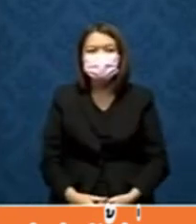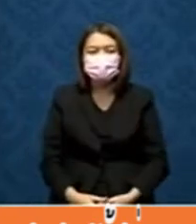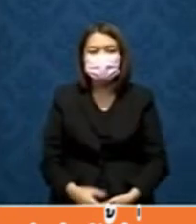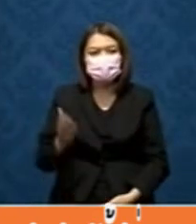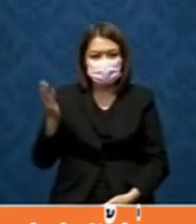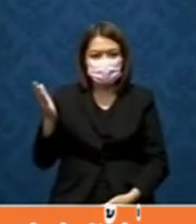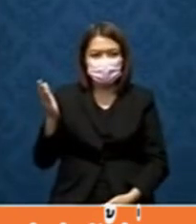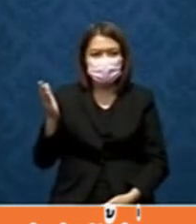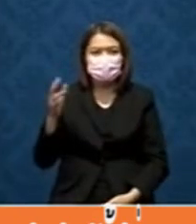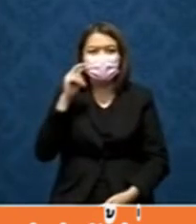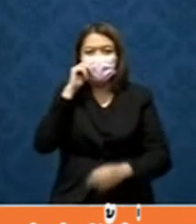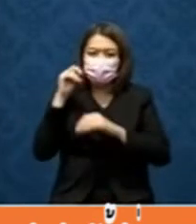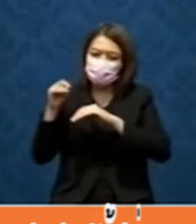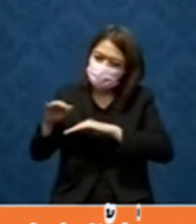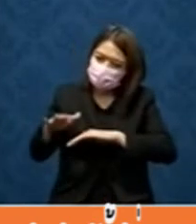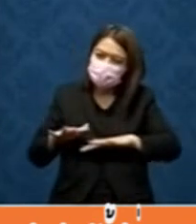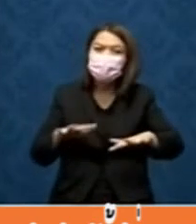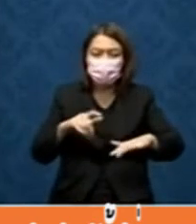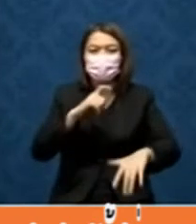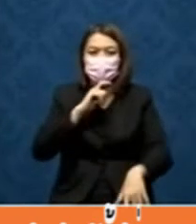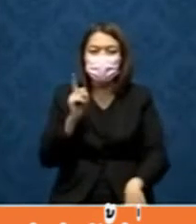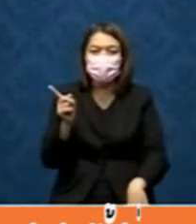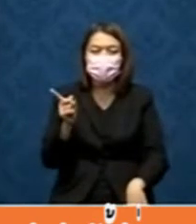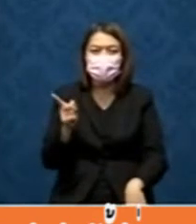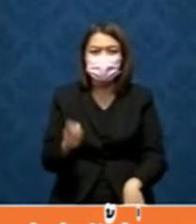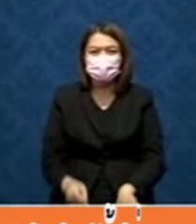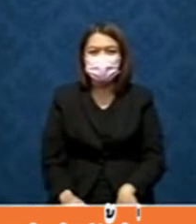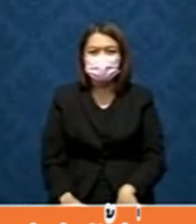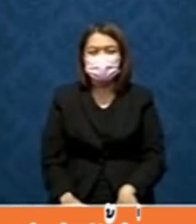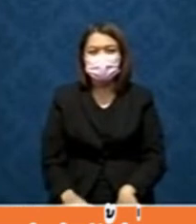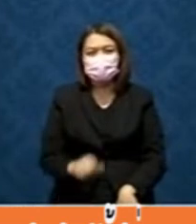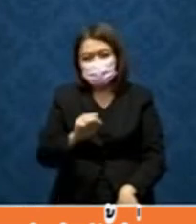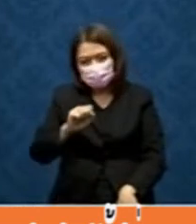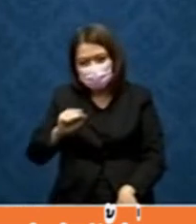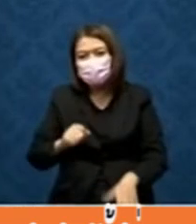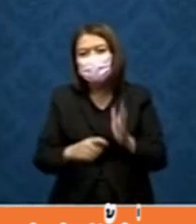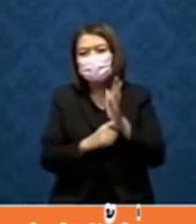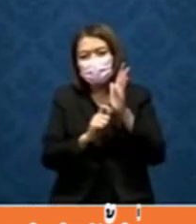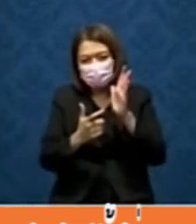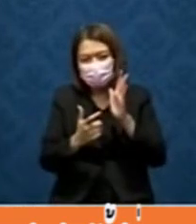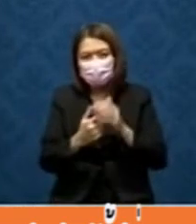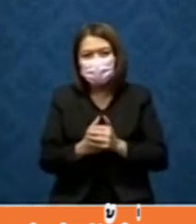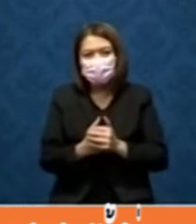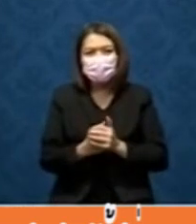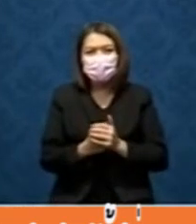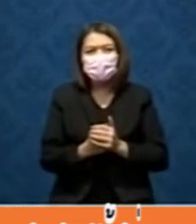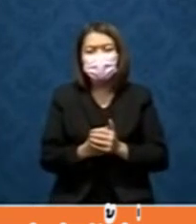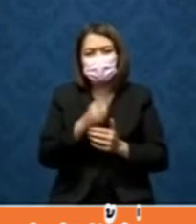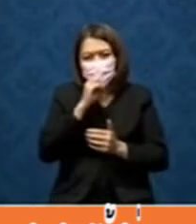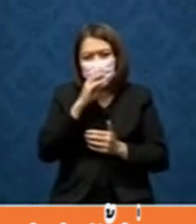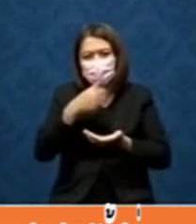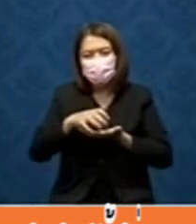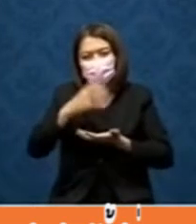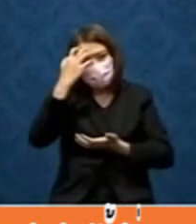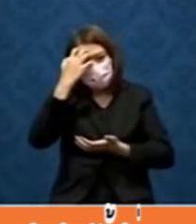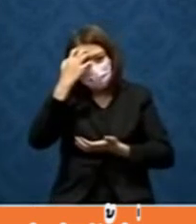่คิดวแผนผังของน้ำที่หลากมากวนนี้ยเต็ทุ่งเมื่อท่ศาๆดัสาพรริิ์พิสธทรกุณจัดจวอ